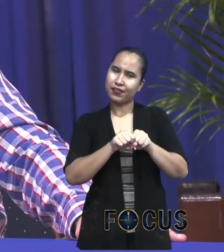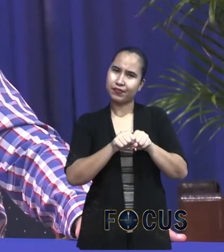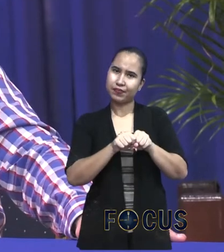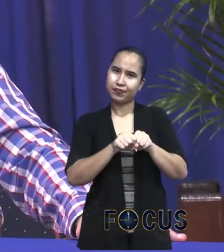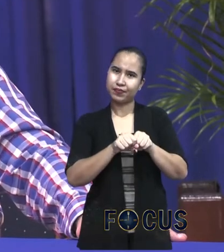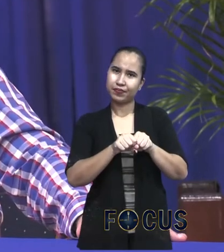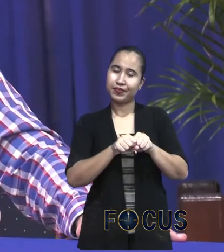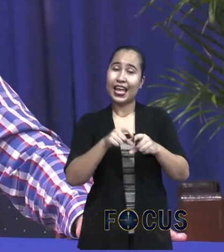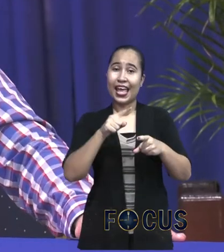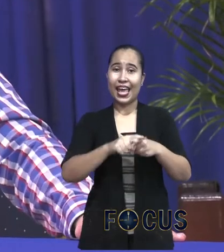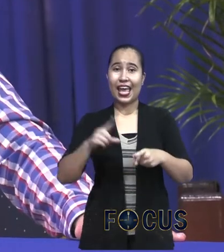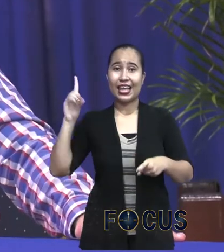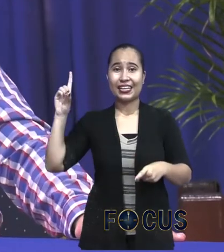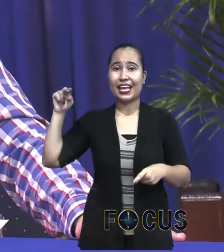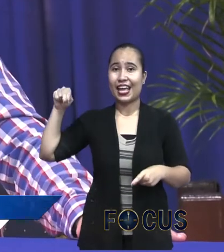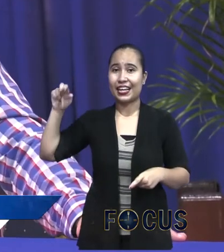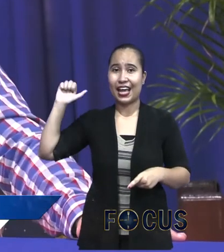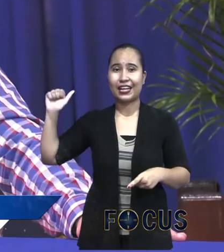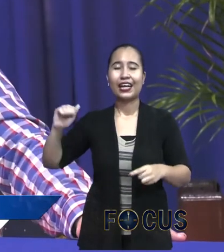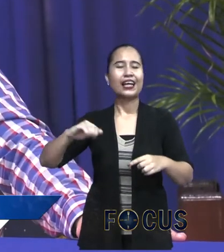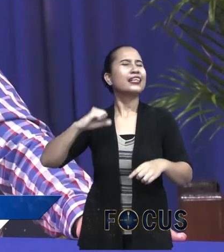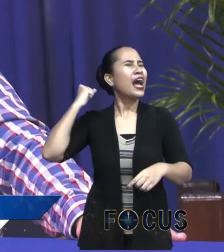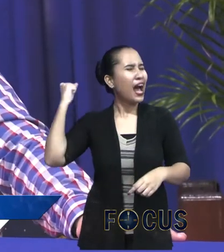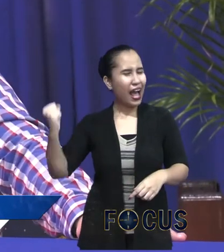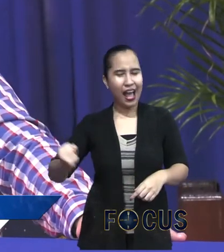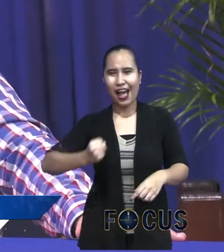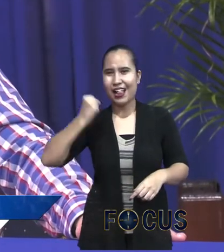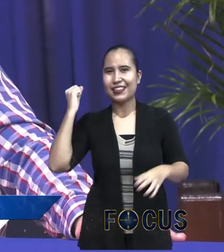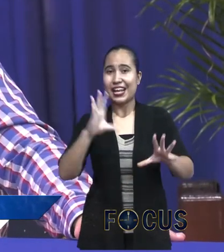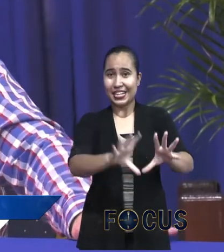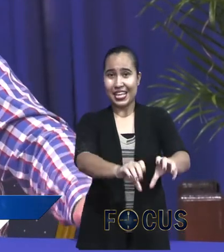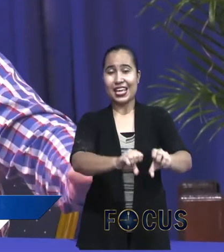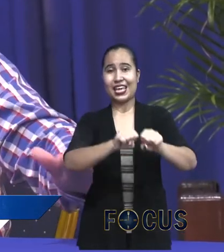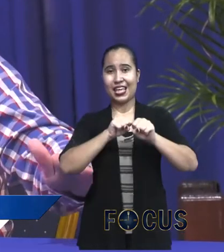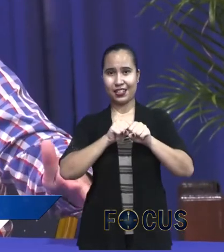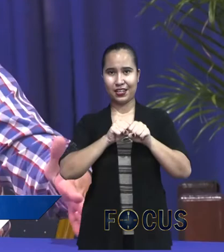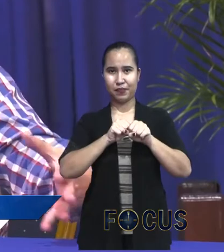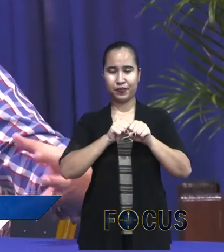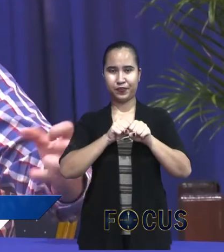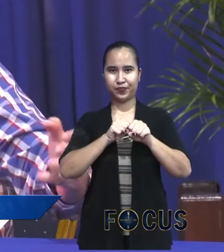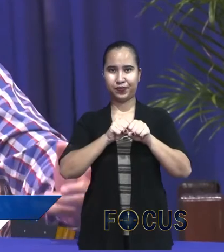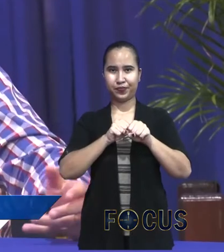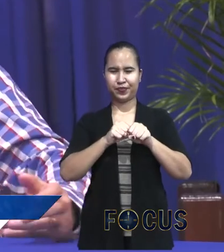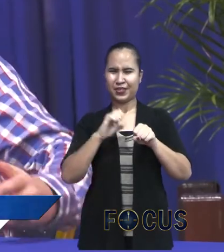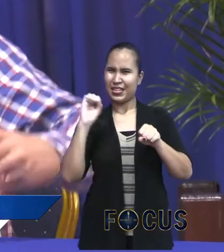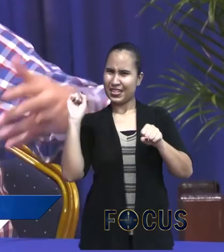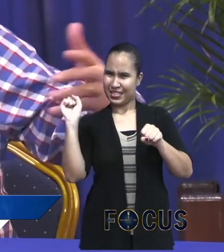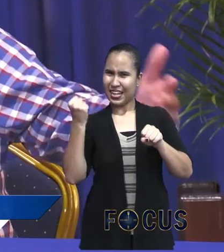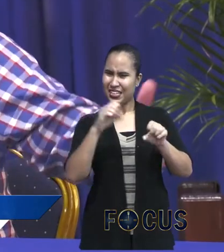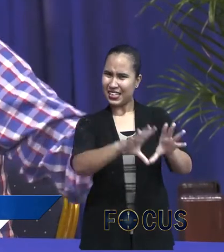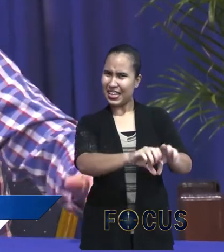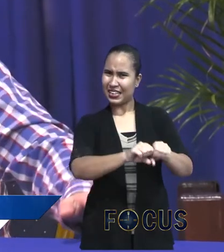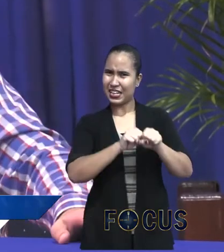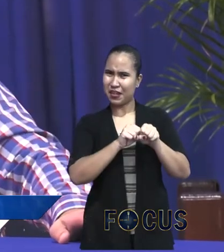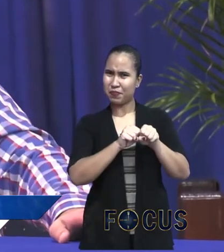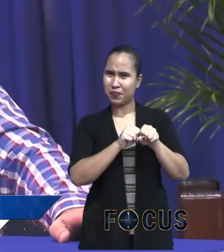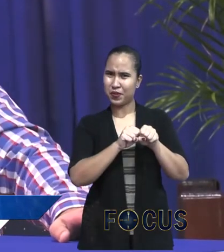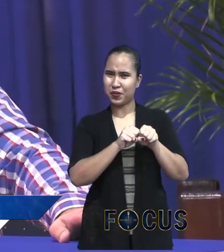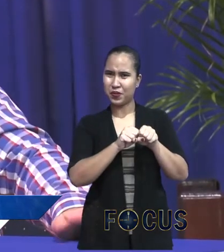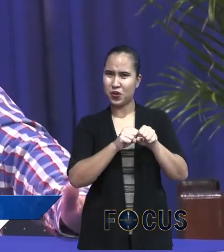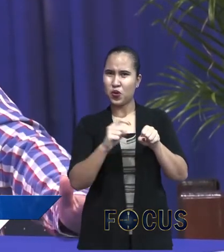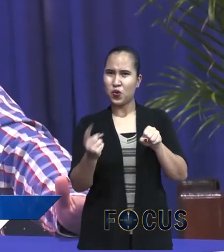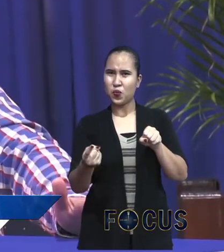En DNA kan altijd ingrijpen. Onthoudt u dat? Want als ze gaan zeggen, ja, is het mogelijk om in te grijpen, want u heeft een